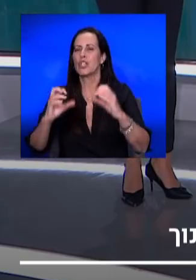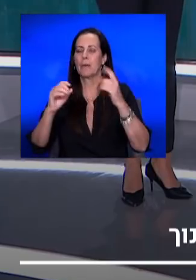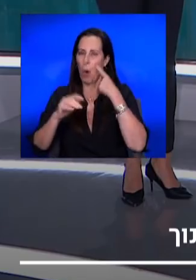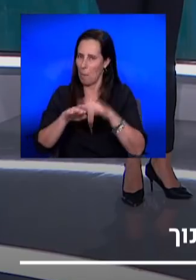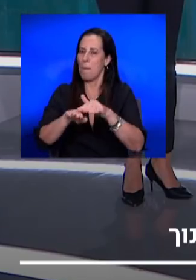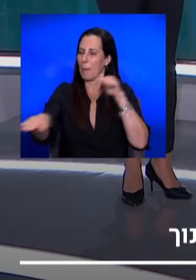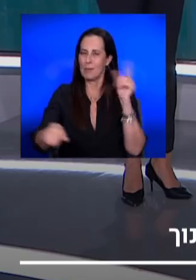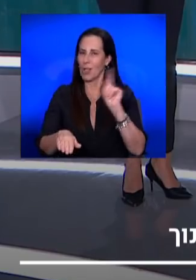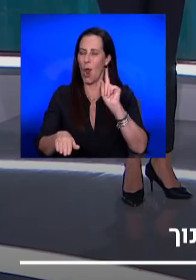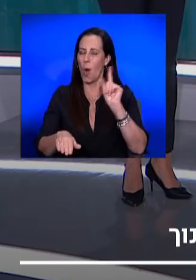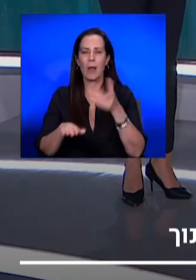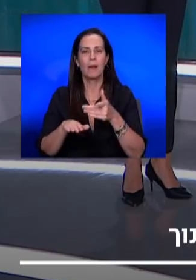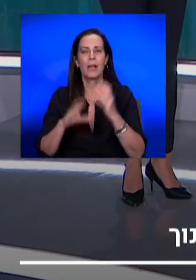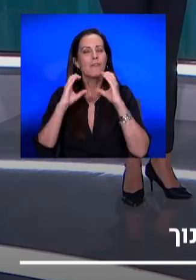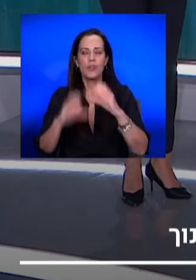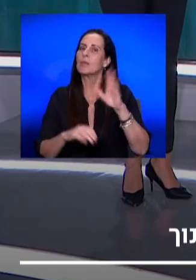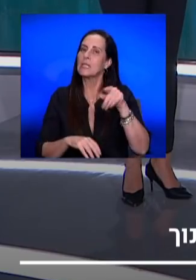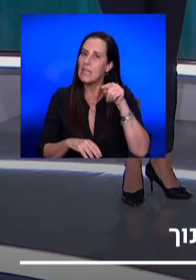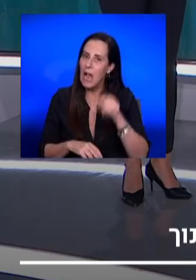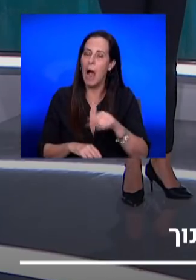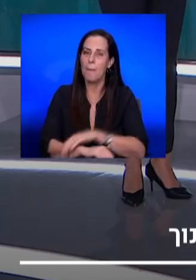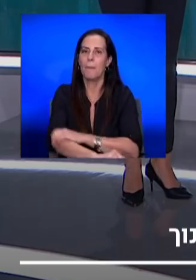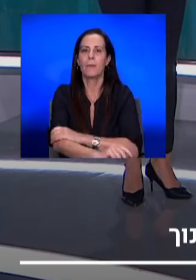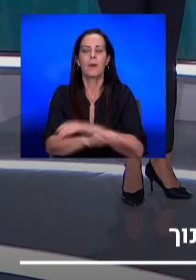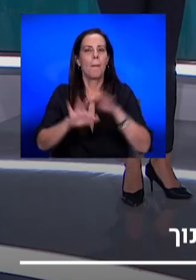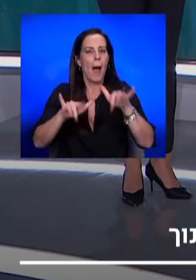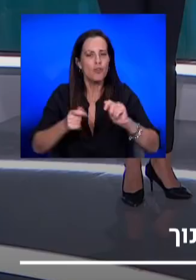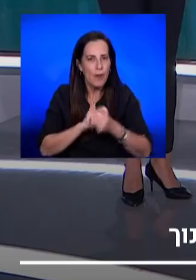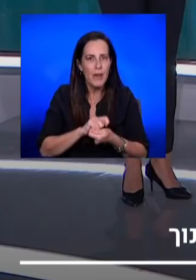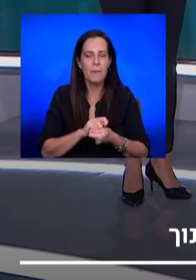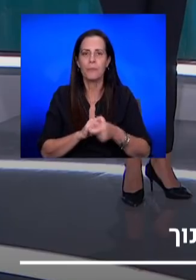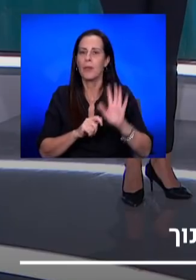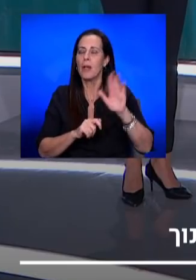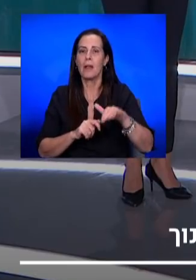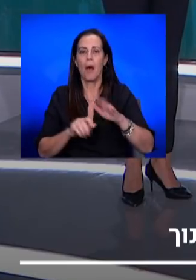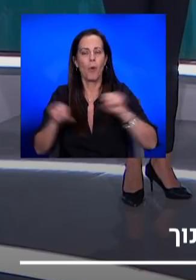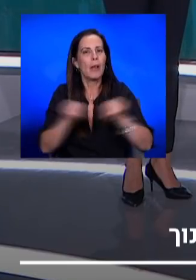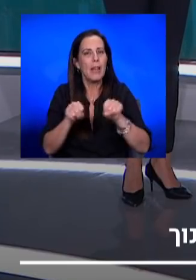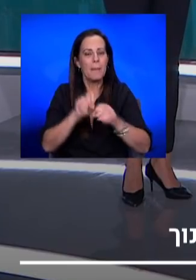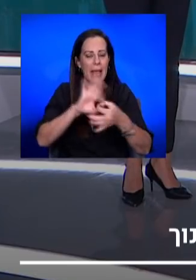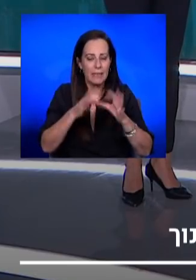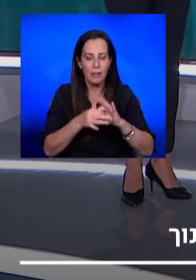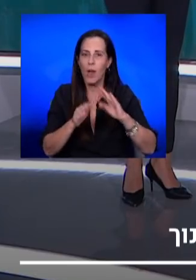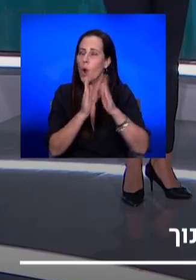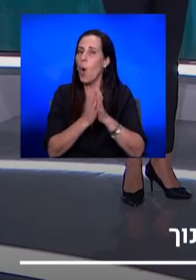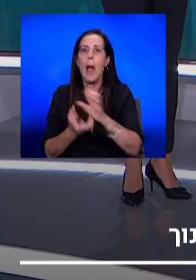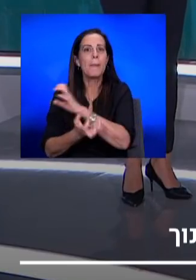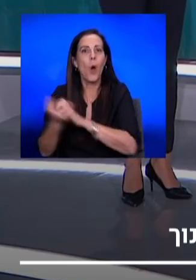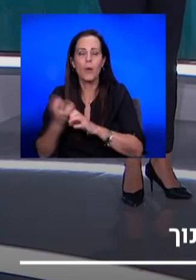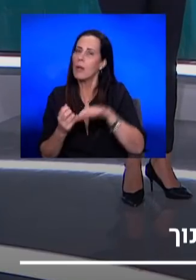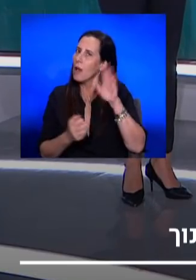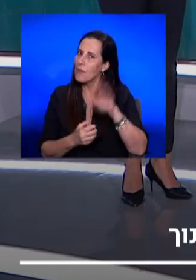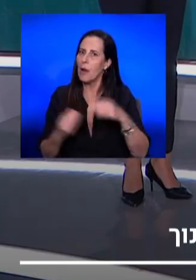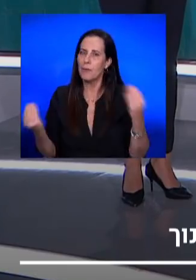זה לא רק כבישים, זה גם דיגיטציה, תשתיות דיגיטציה, נושא הבירוקרטיה, וגם